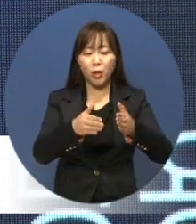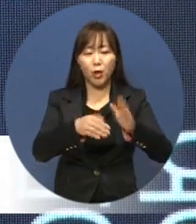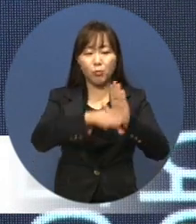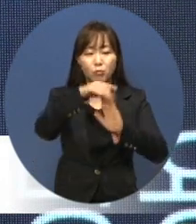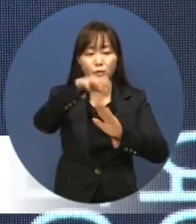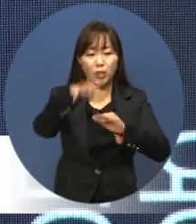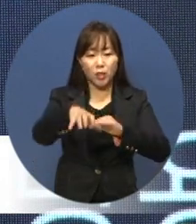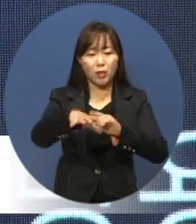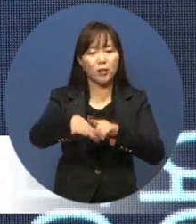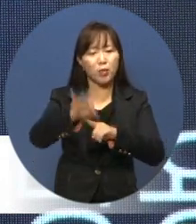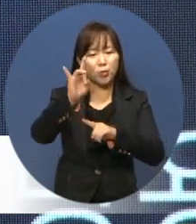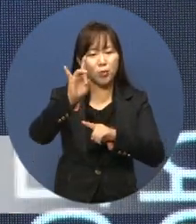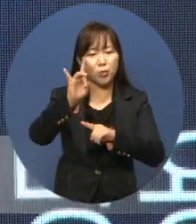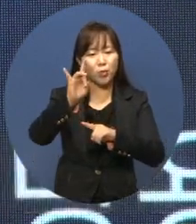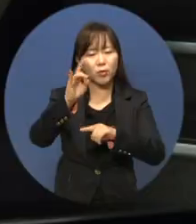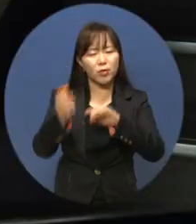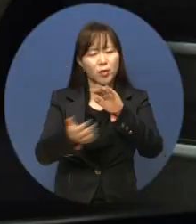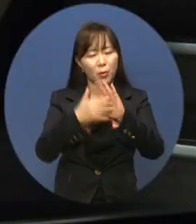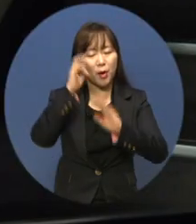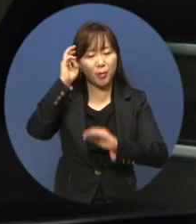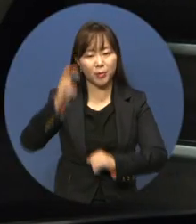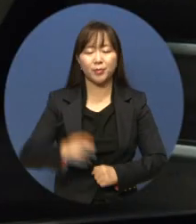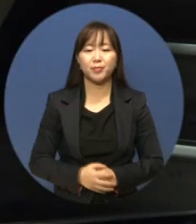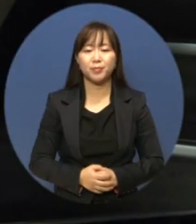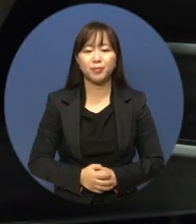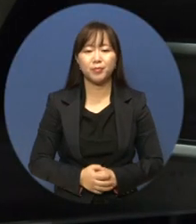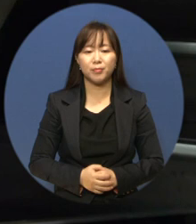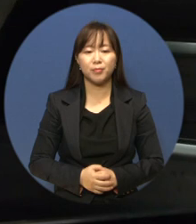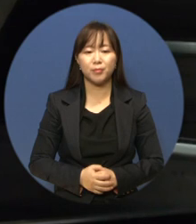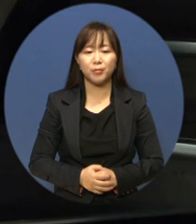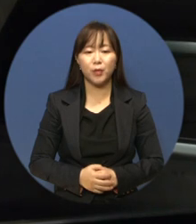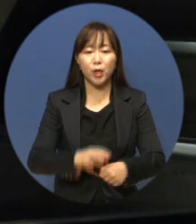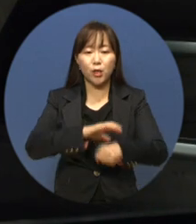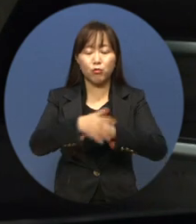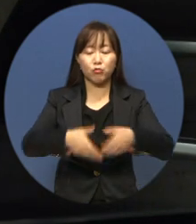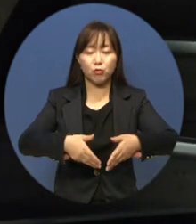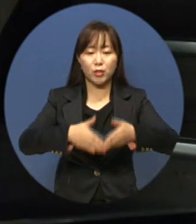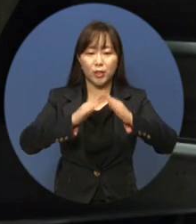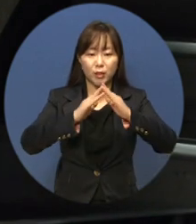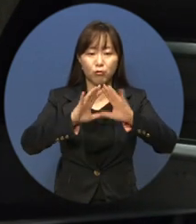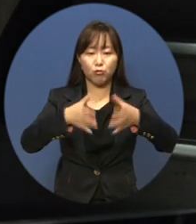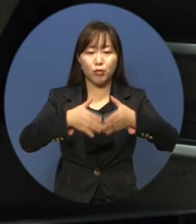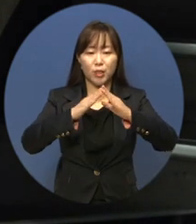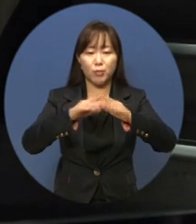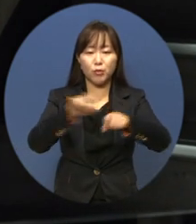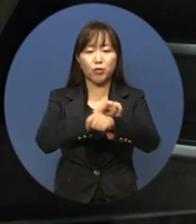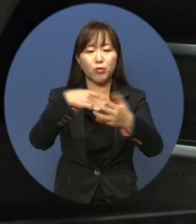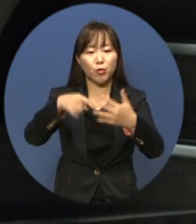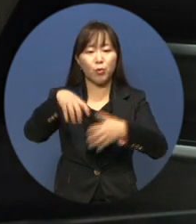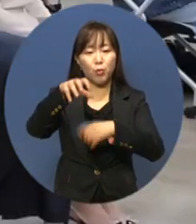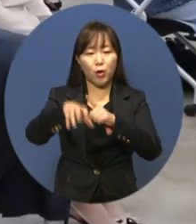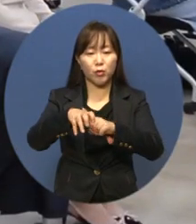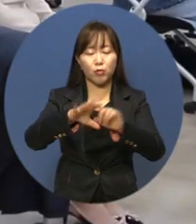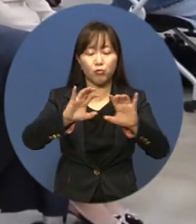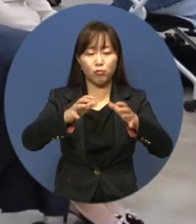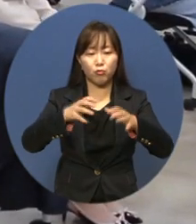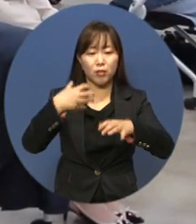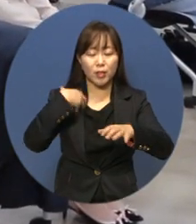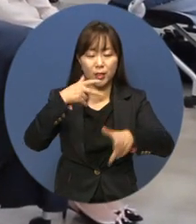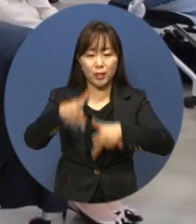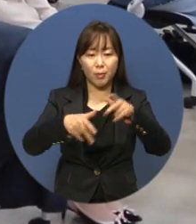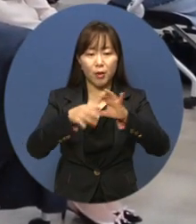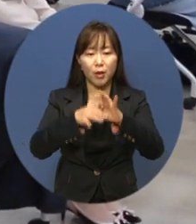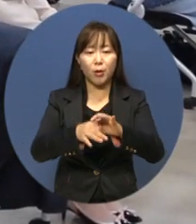최고가 되지 않을까 이런 생각을 하고요. 교육부 산하 국립특수교육원 국책사업에 선정된 이번